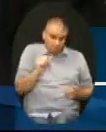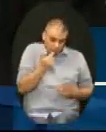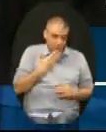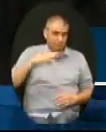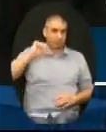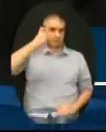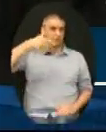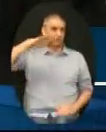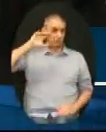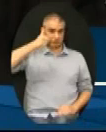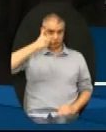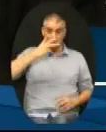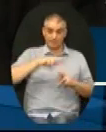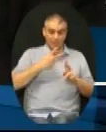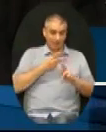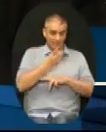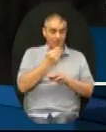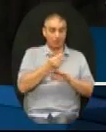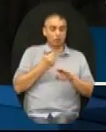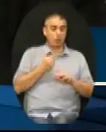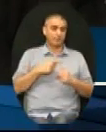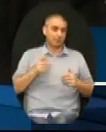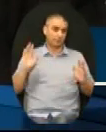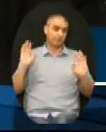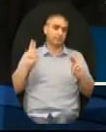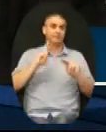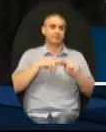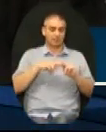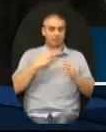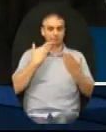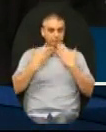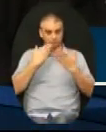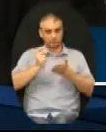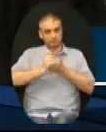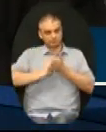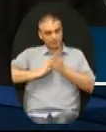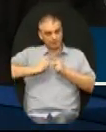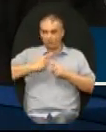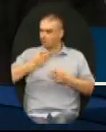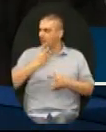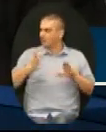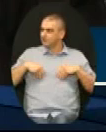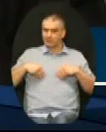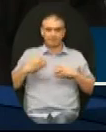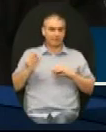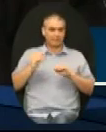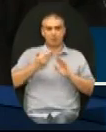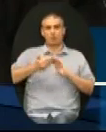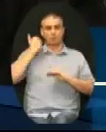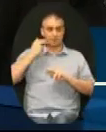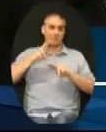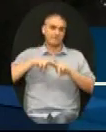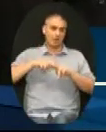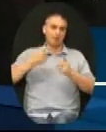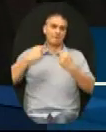בקריאה הראשונה מחר. ברגע שזה עובר בטרומי, ואז יישבו וינסחו בדיוק. אבל אתם הסכמתם שיעבירו את זה בטרומית,